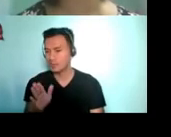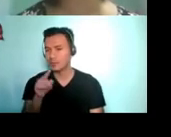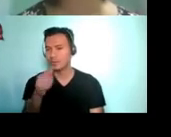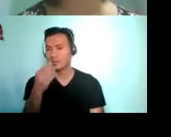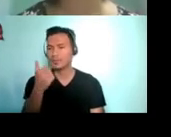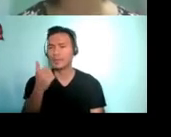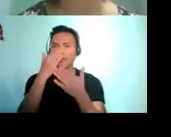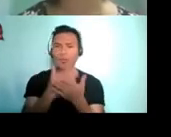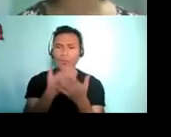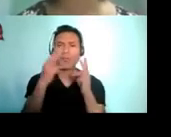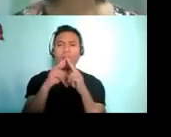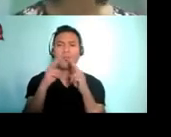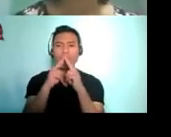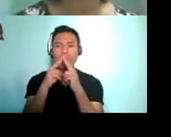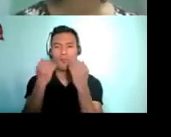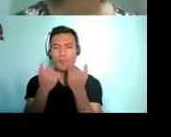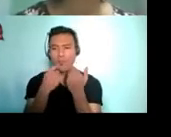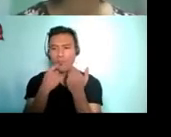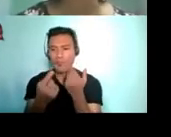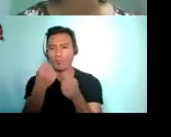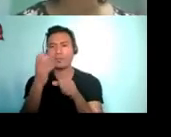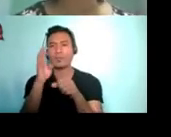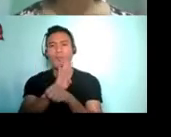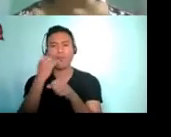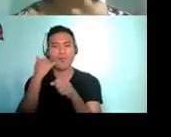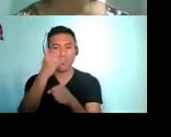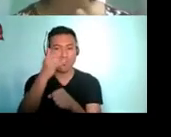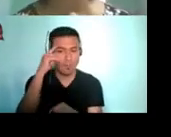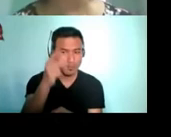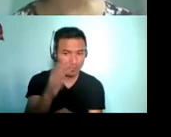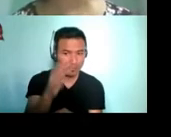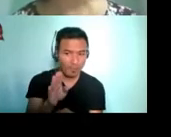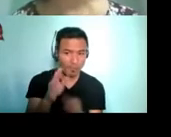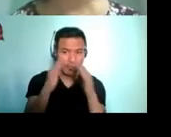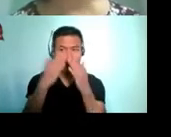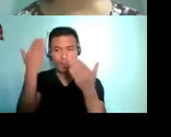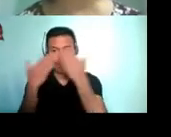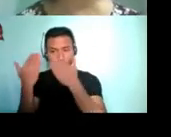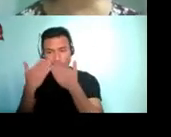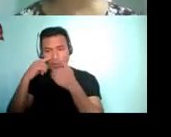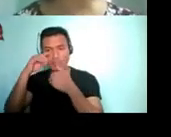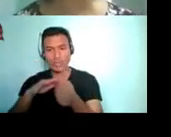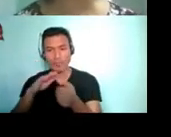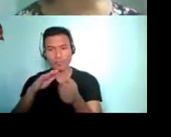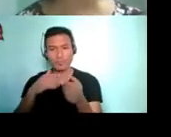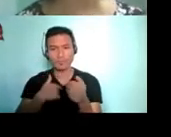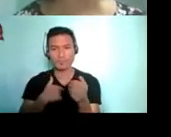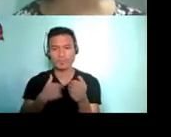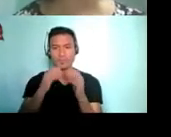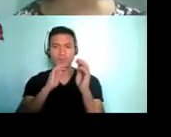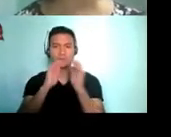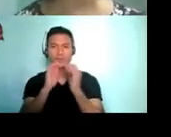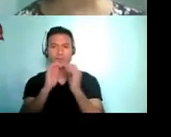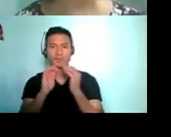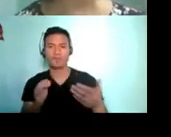उसलाई कसरी सम्पर्क गर्दा कति बेला फोन गर्दाखेरि सजिलो हुन्छ? एकजना घरेलु हिंसामा परेको बहिनी मसँग काउन्सिलिङमा